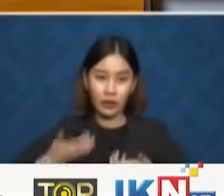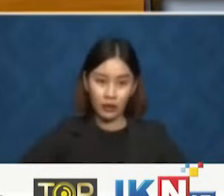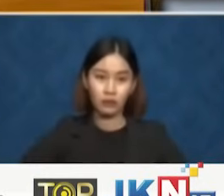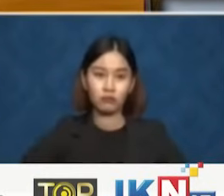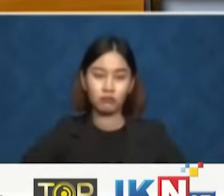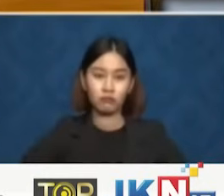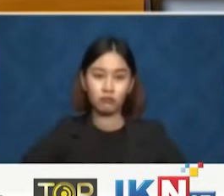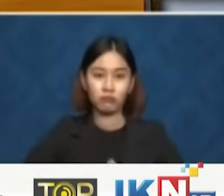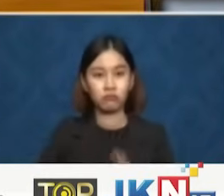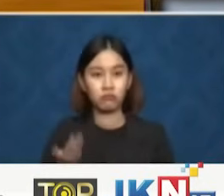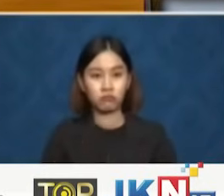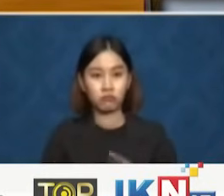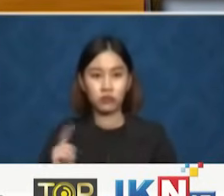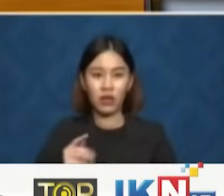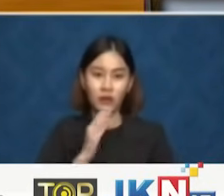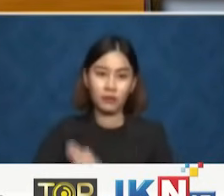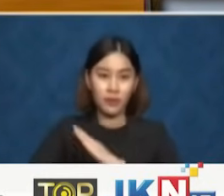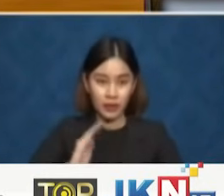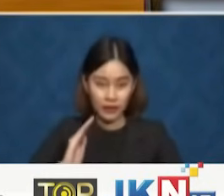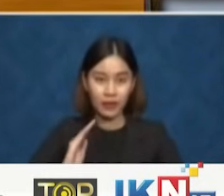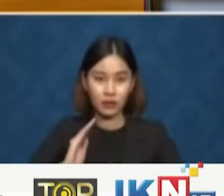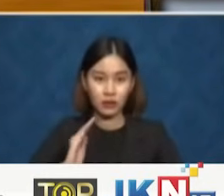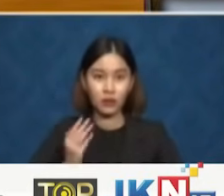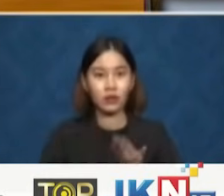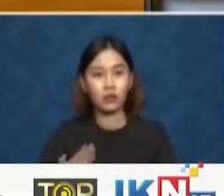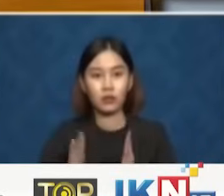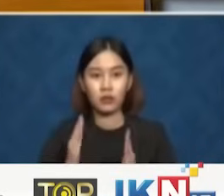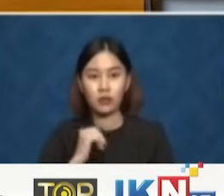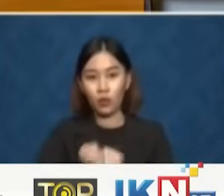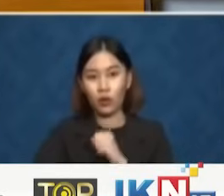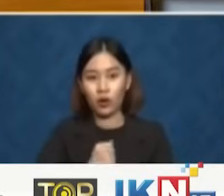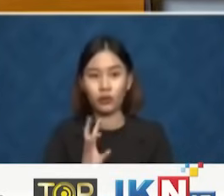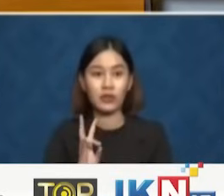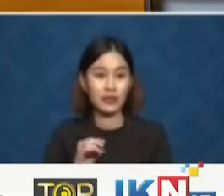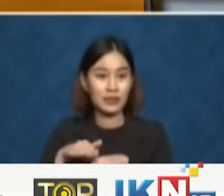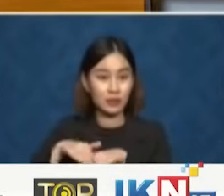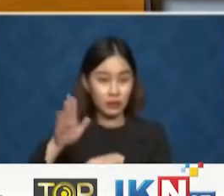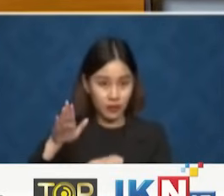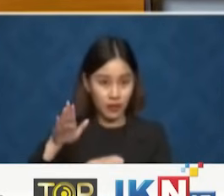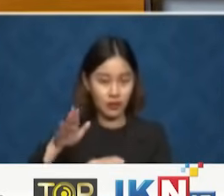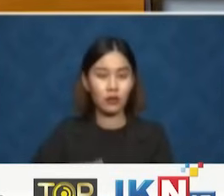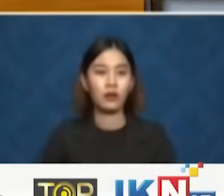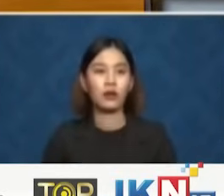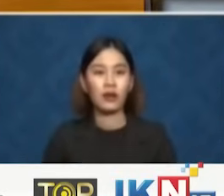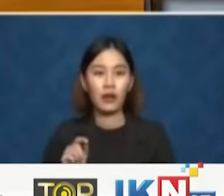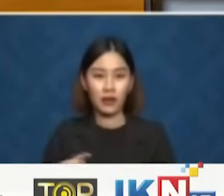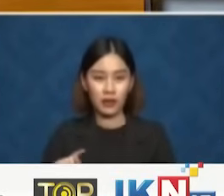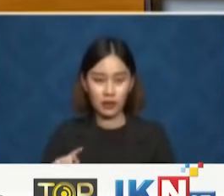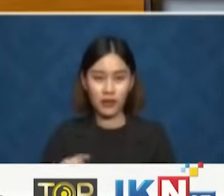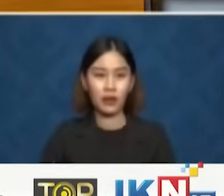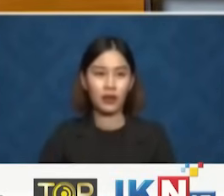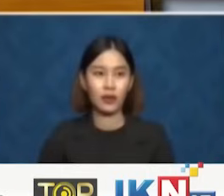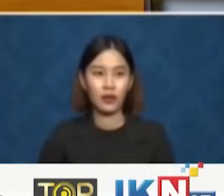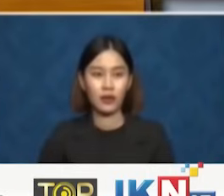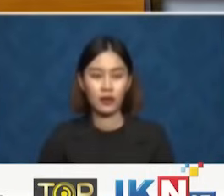คือวันนี้ชี้แจงถึงประเด็นที่หลายคนตั้งข้อสงสัยแต่เอาล่ะวันนี้สังคมก็ตั้งคำถามว่าบางอย่างมันก็ไม่เคลียร์